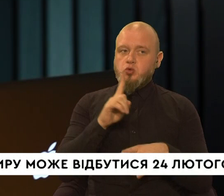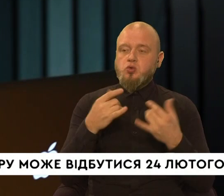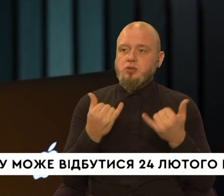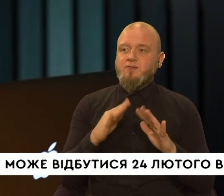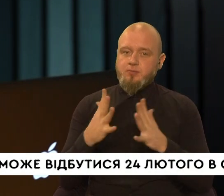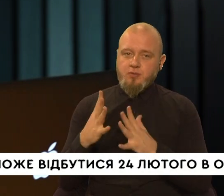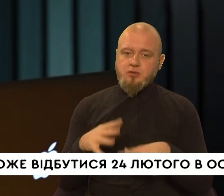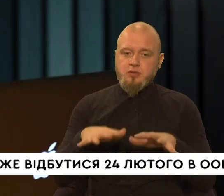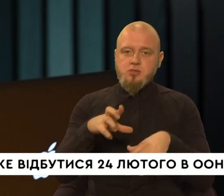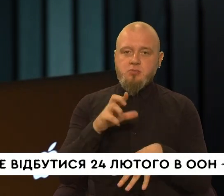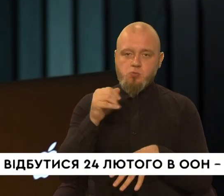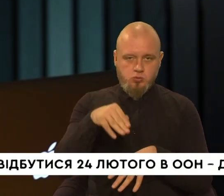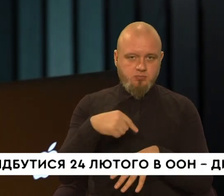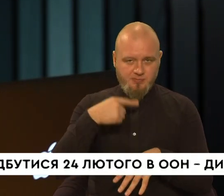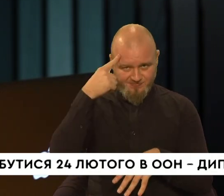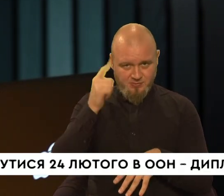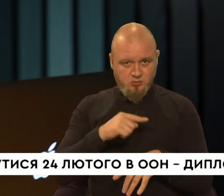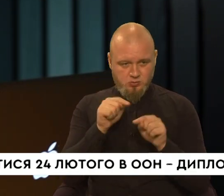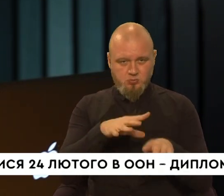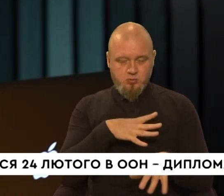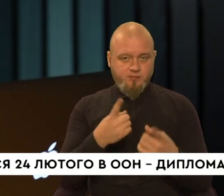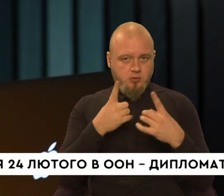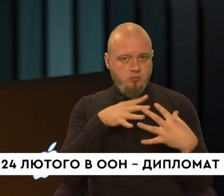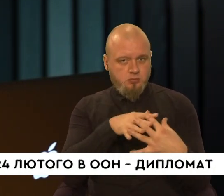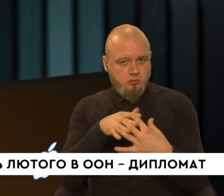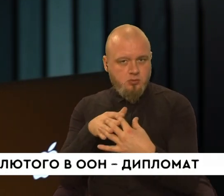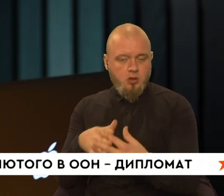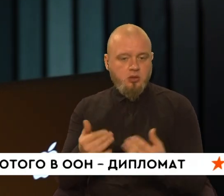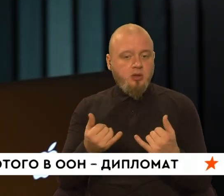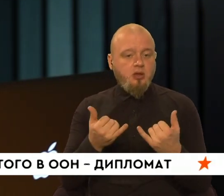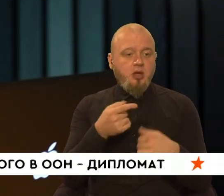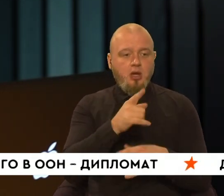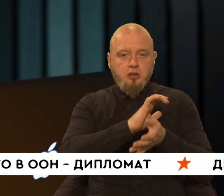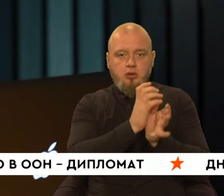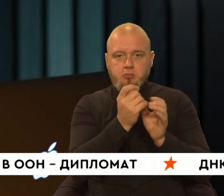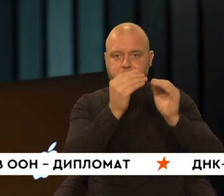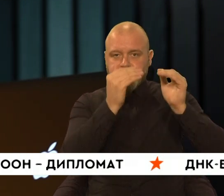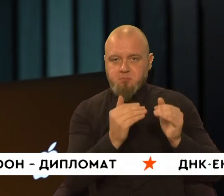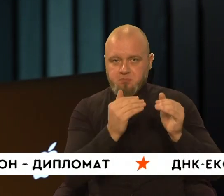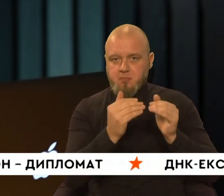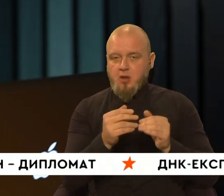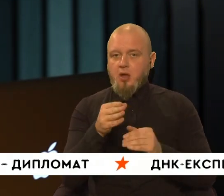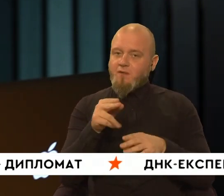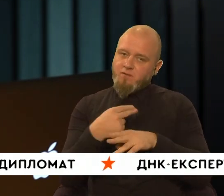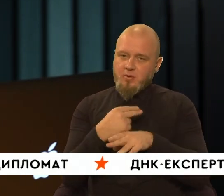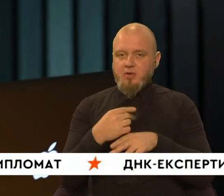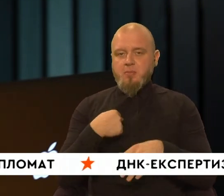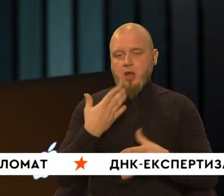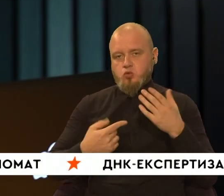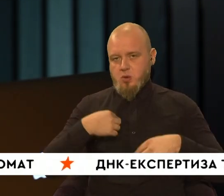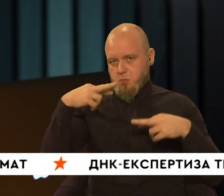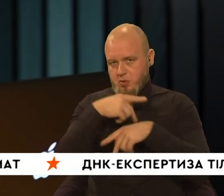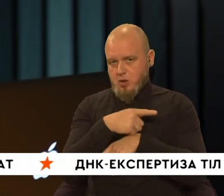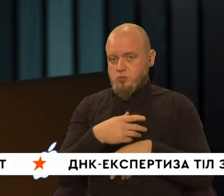зараз відбувається в Бахмуті? Бо ми знаємо, що там були великі бої, але нині їхня інтенсивність дещо зменшилася. Виправте мене, якщо я